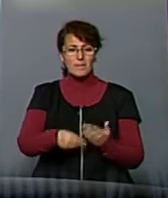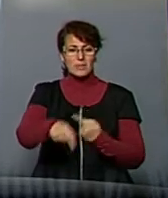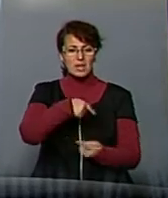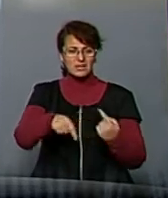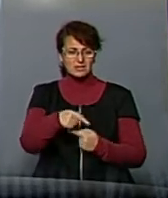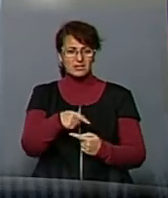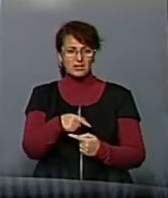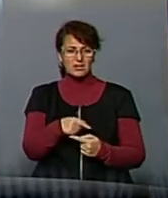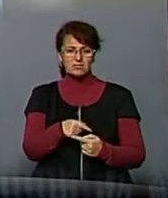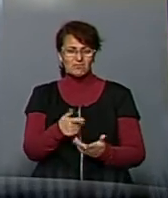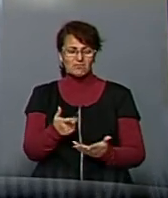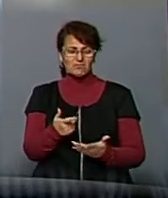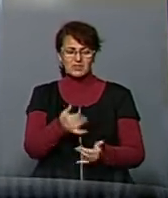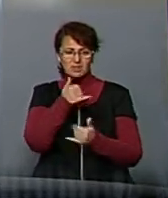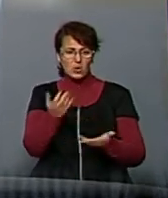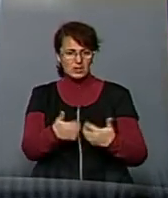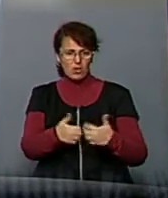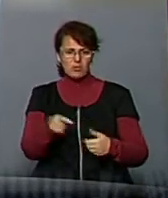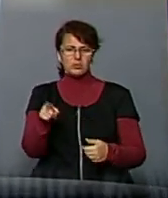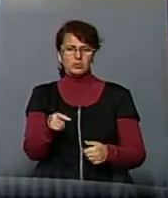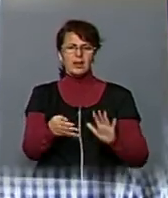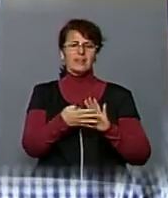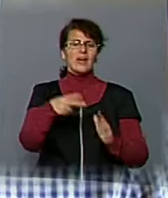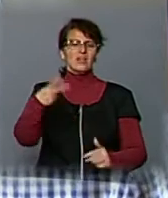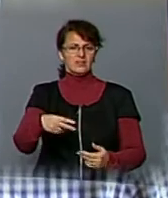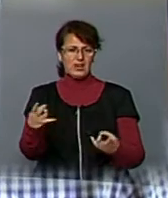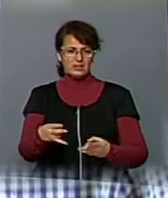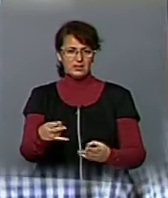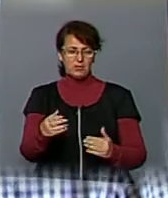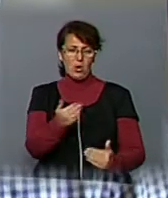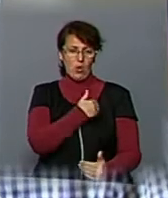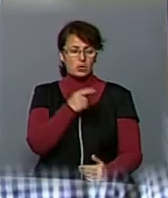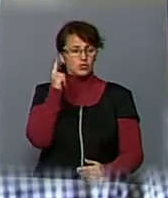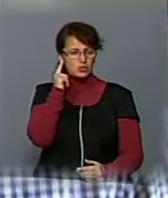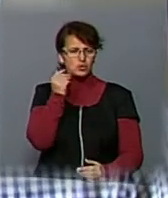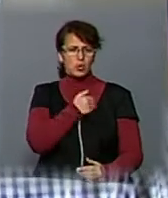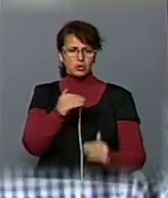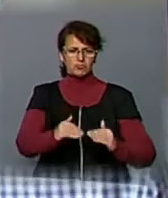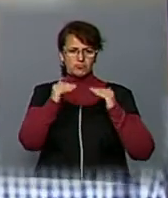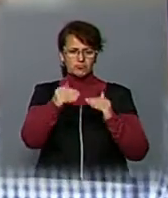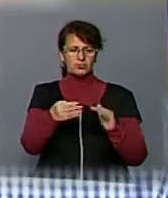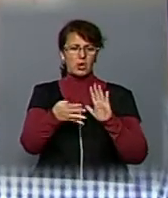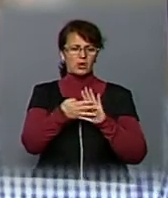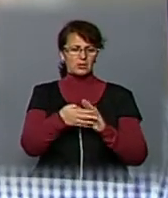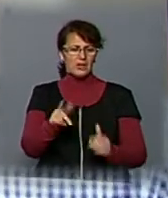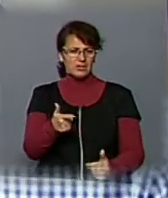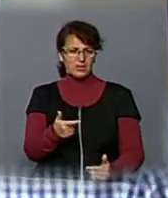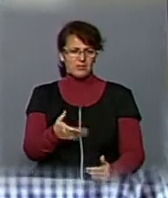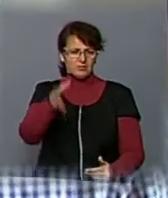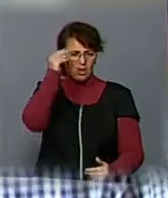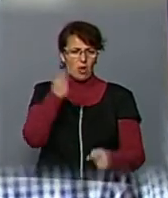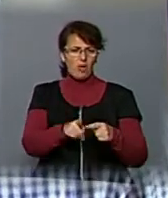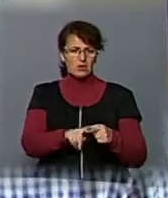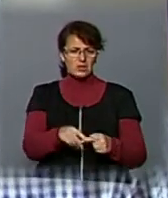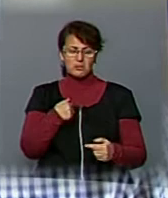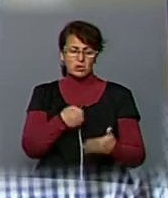ціна 9,20. Десь умовно ми вже чуємо, що хочуть ціну піднімати до 9 гривень. Враховуючи ціну 9,20, враховуючи ціну 9 гривень, ми